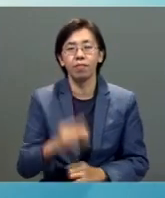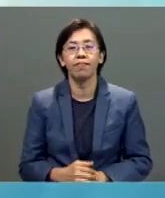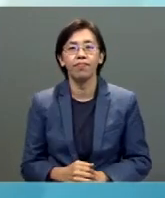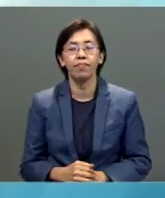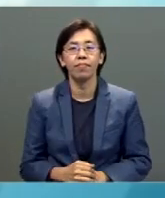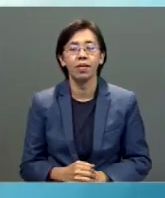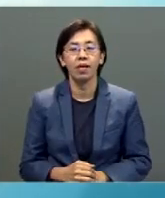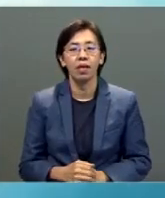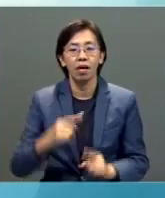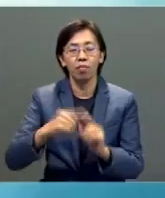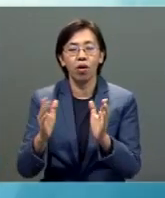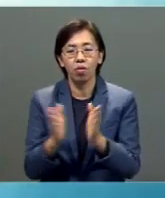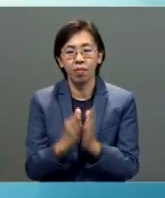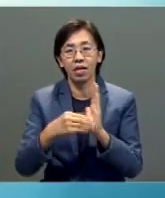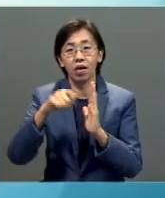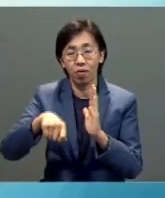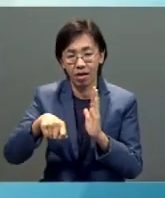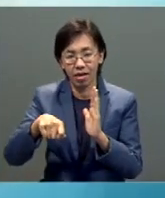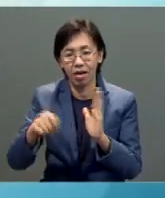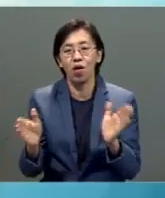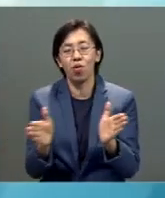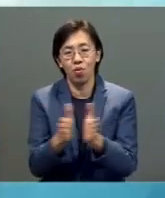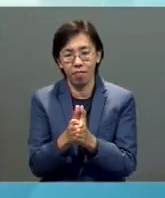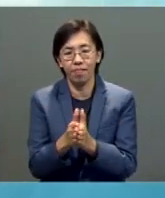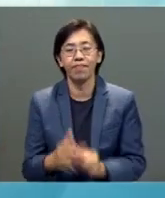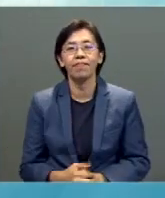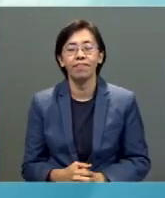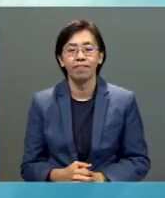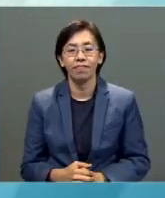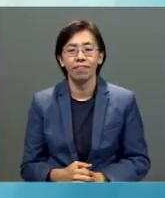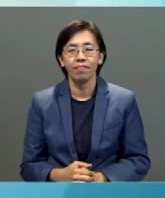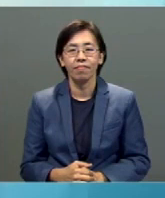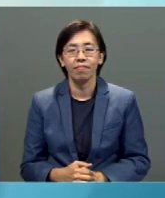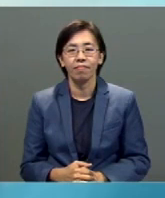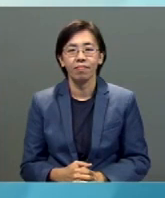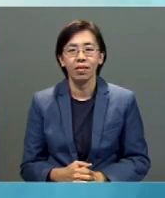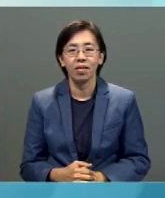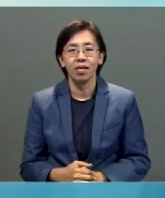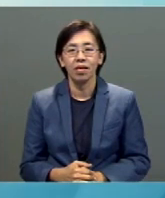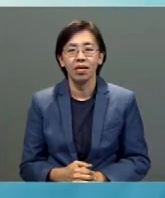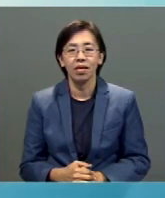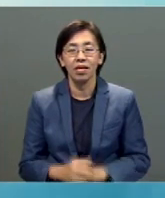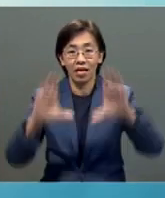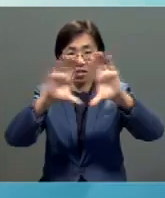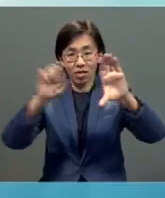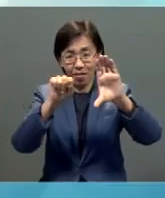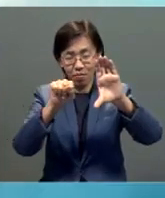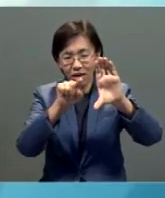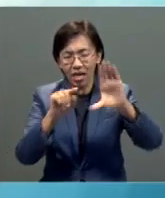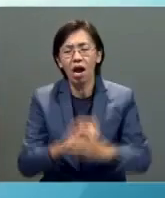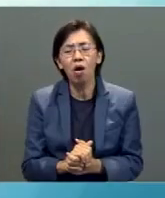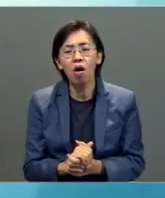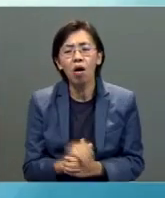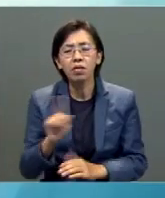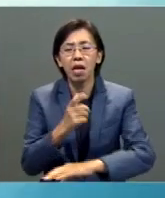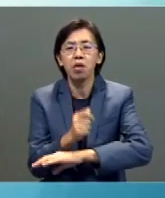กรวมกับนครราชสีมาอีก1จังหวัดนะครับอันนี้นำเรียนว่า อยู่ในกลุ่มนี้แต่ว่าหายไป1จังหวัดก็คืออ